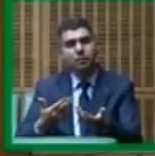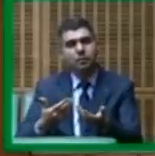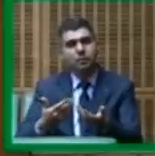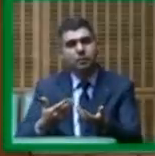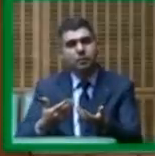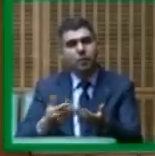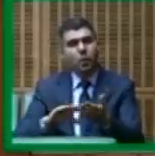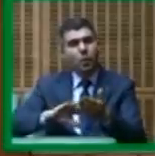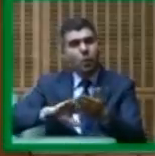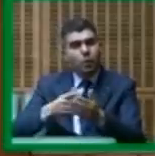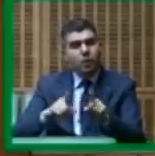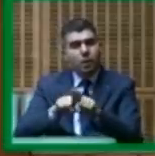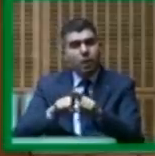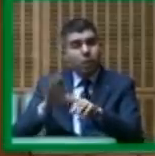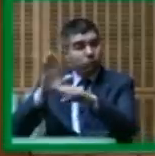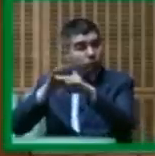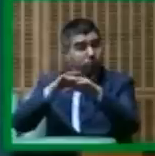قلت هذا الشيء لرجال الأعمال